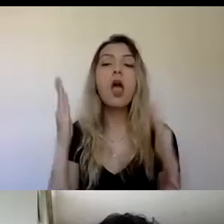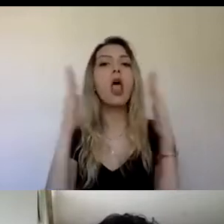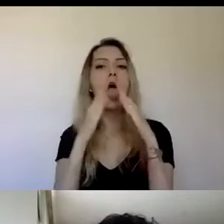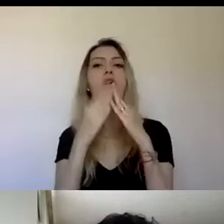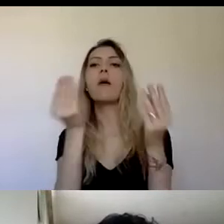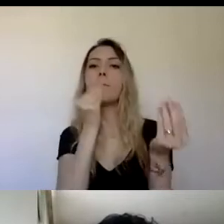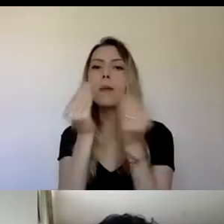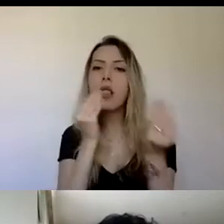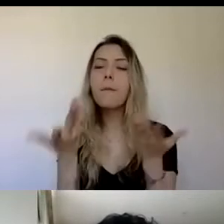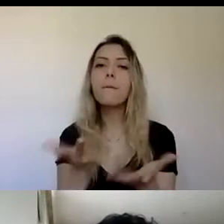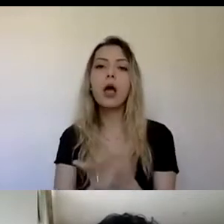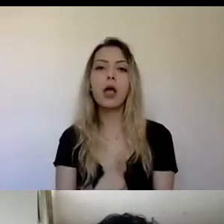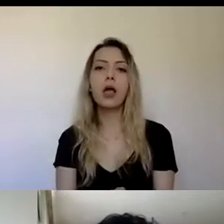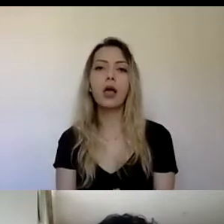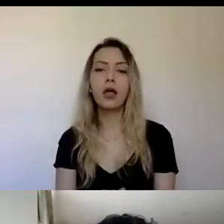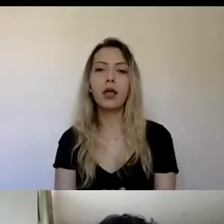beslenme,